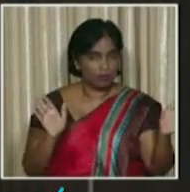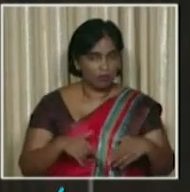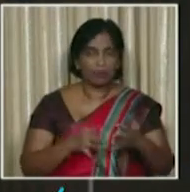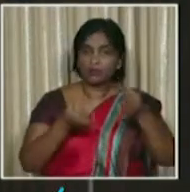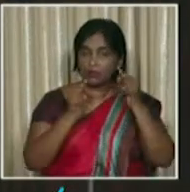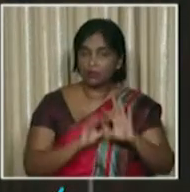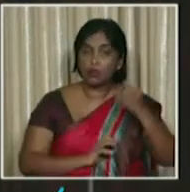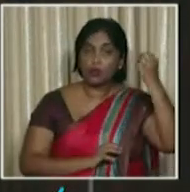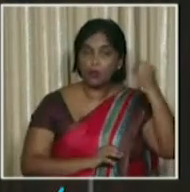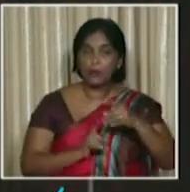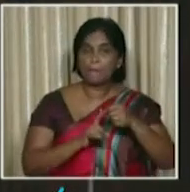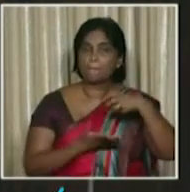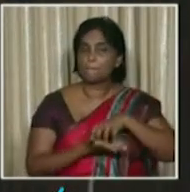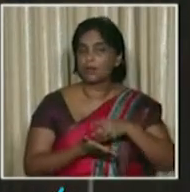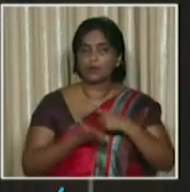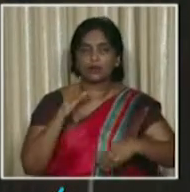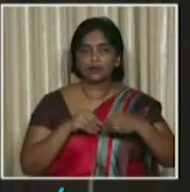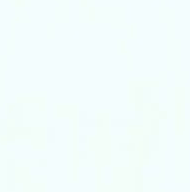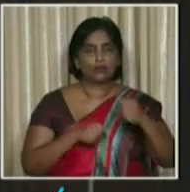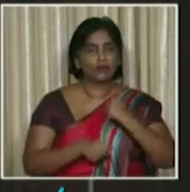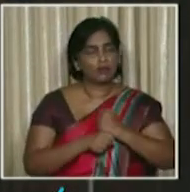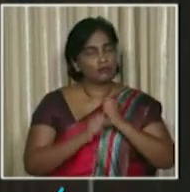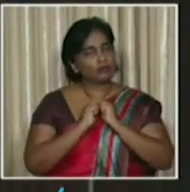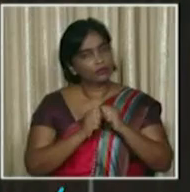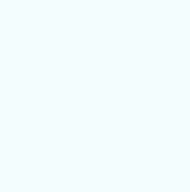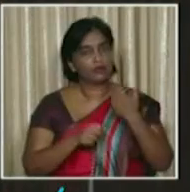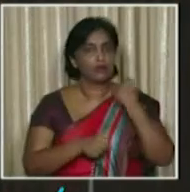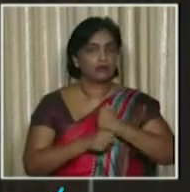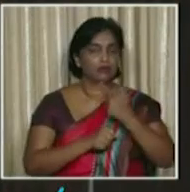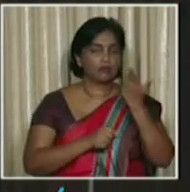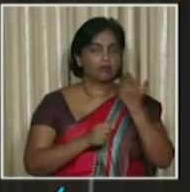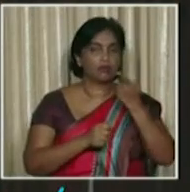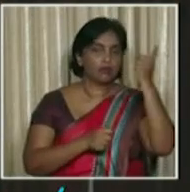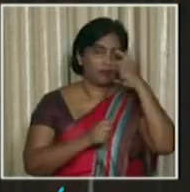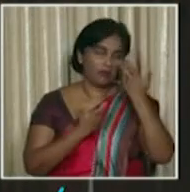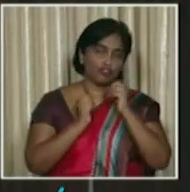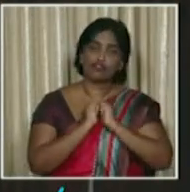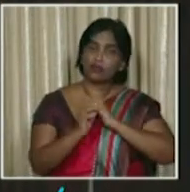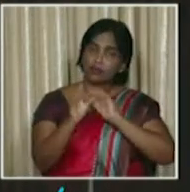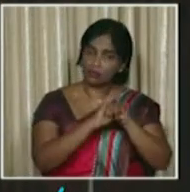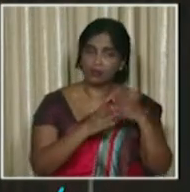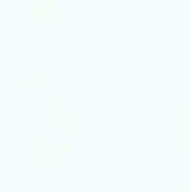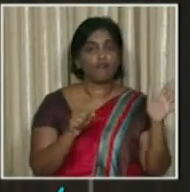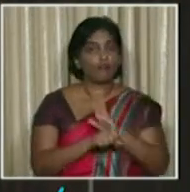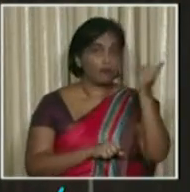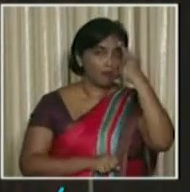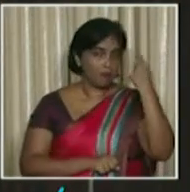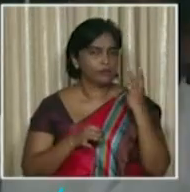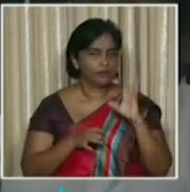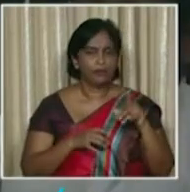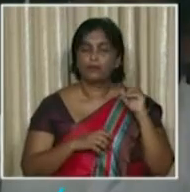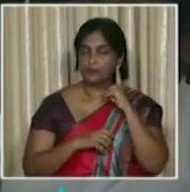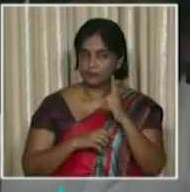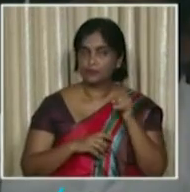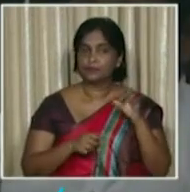නිවැරදි දිනයක් මේ ප්‍රාදේශීය පවත්වන දේ ඒකෝ රාජ්‍ය සේවකයන්ට රජයට වැටුපට යන්න වැඩපිළික් සකස් වෙන්න ඕනේ එයාගේ පූර්ණ වැටුප වැටෙන ක්‍රමයක් හදෙන්න ඕනේ